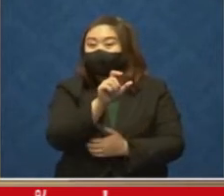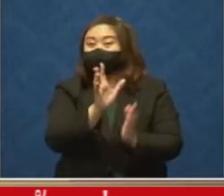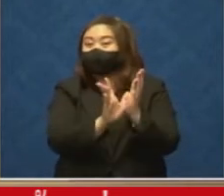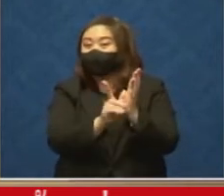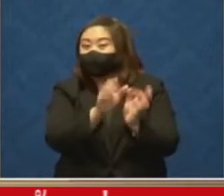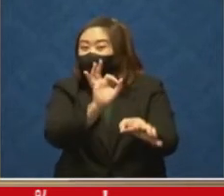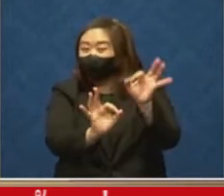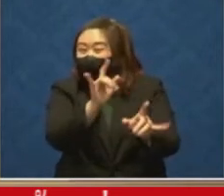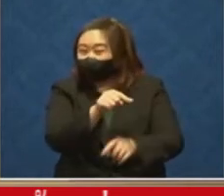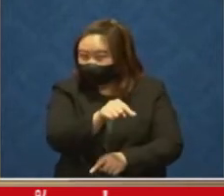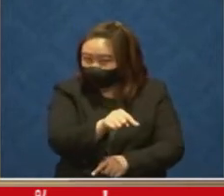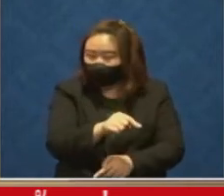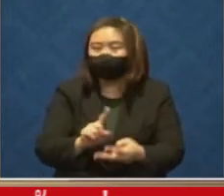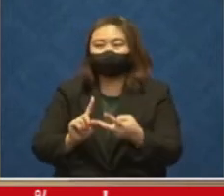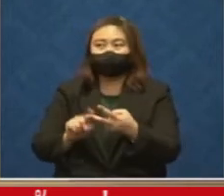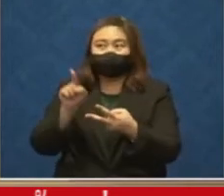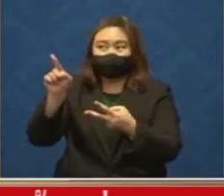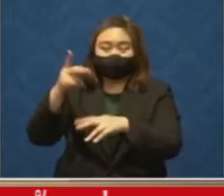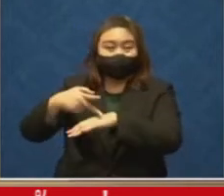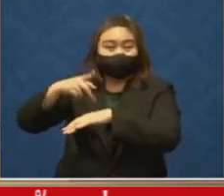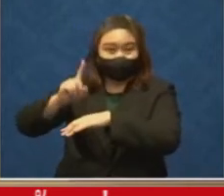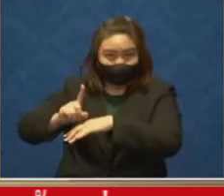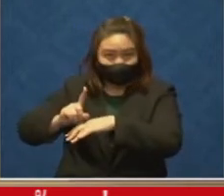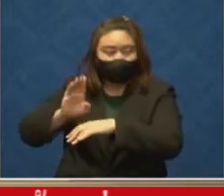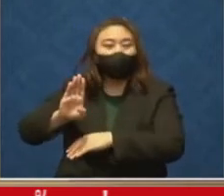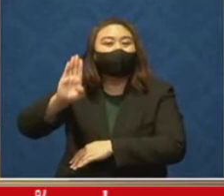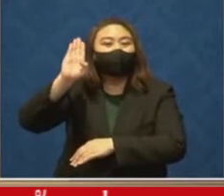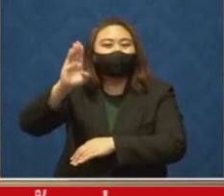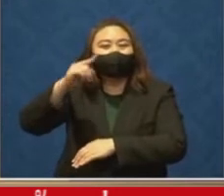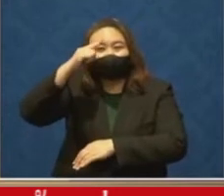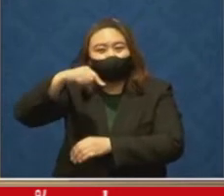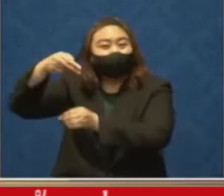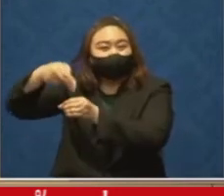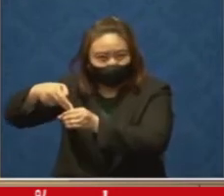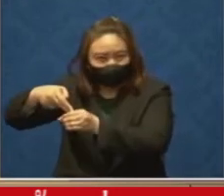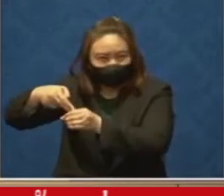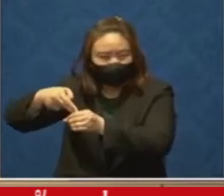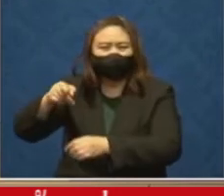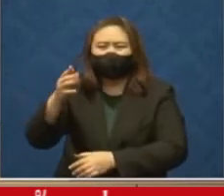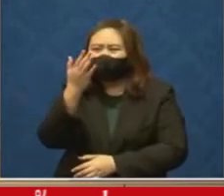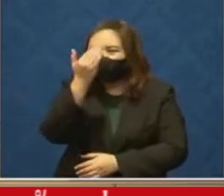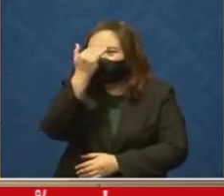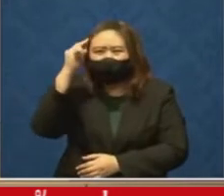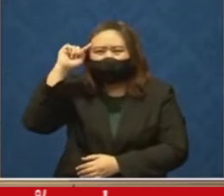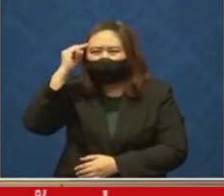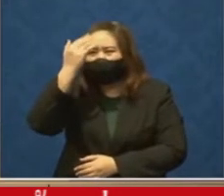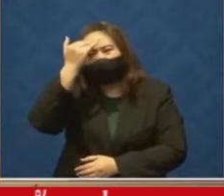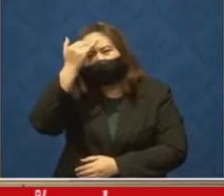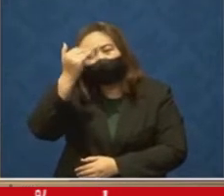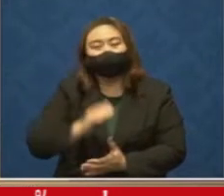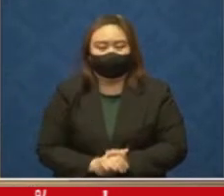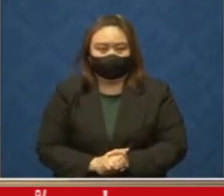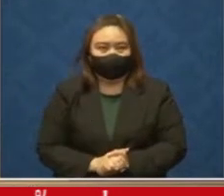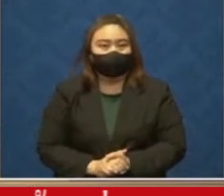ต smile สีละชาก็ดีเหตุaltetอ่านประทานกิจการของไยอ่อยก็ดีทำไมท่ไม่รู้วครั